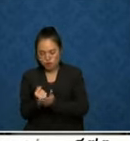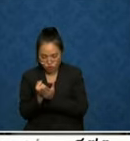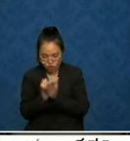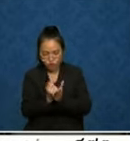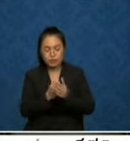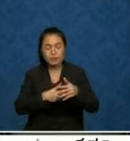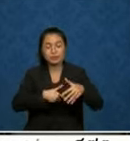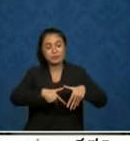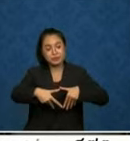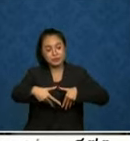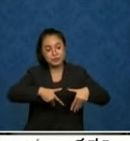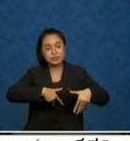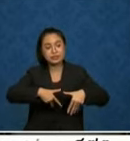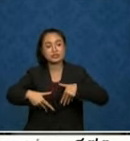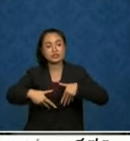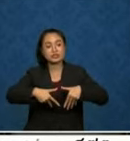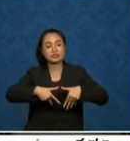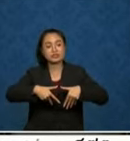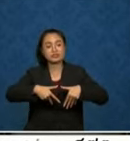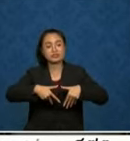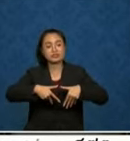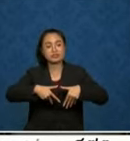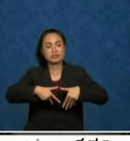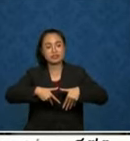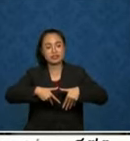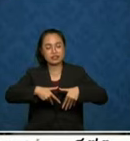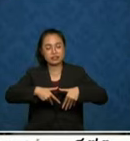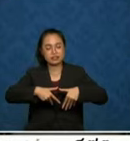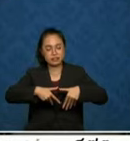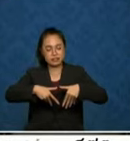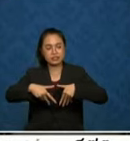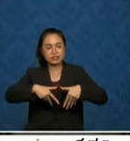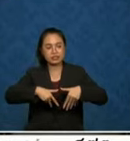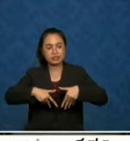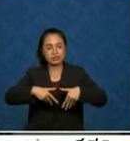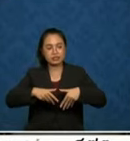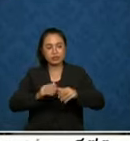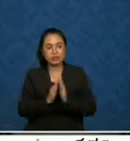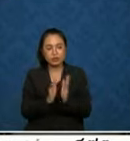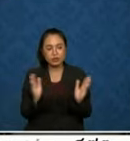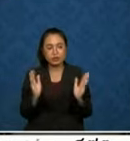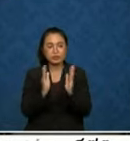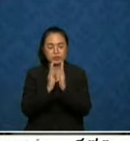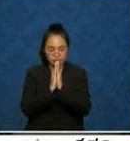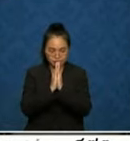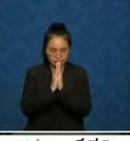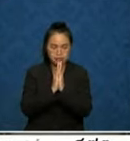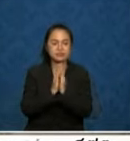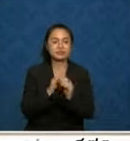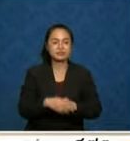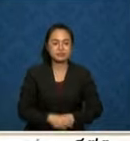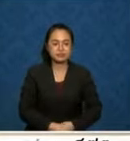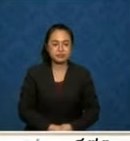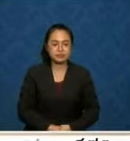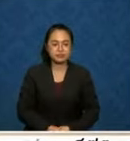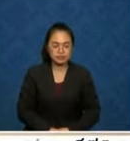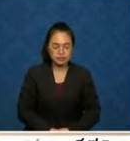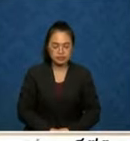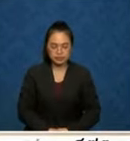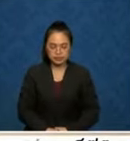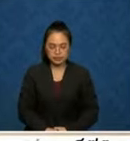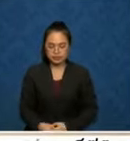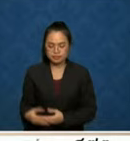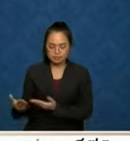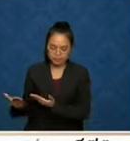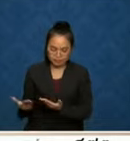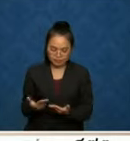สุขให้แก่ประชาชนผู้เป็นเจ้านายของพวกเราอย่างเต็มที่ด้วยค่ะขอบคุณมากค่ะ เชิญท่านวรวงศ์วร